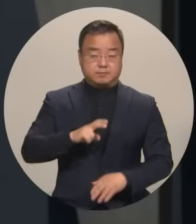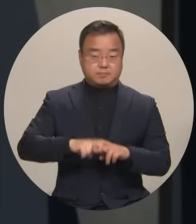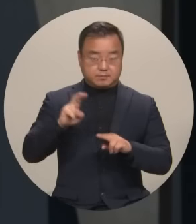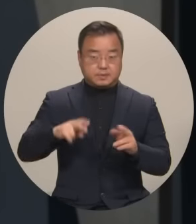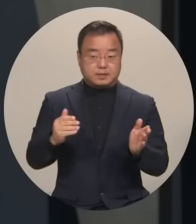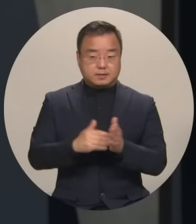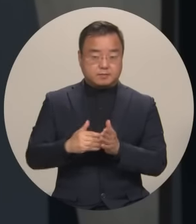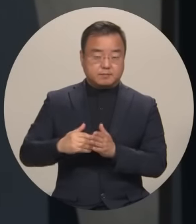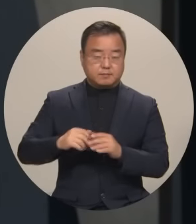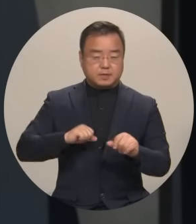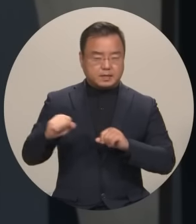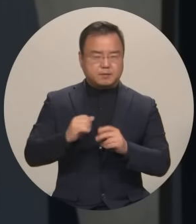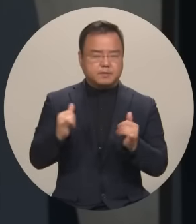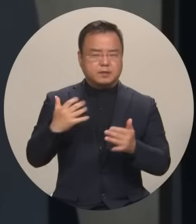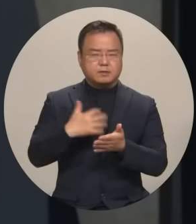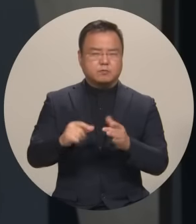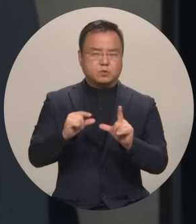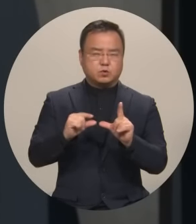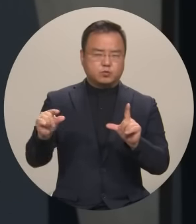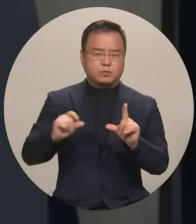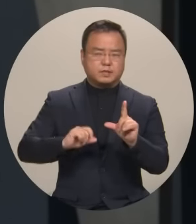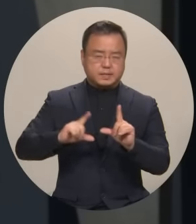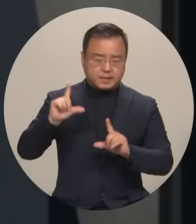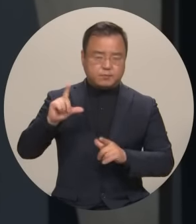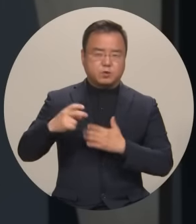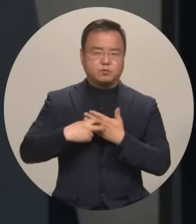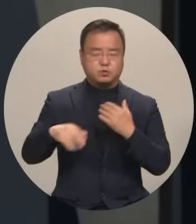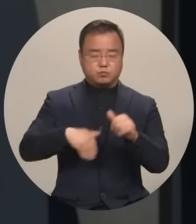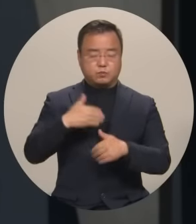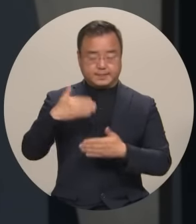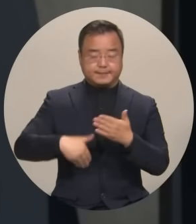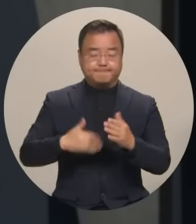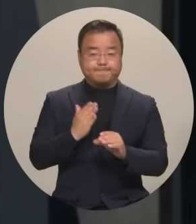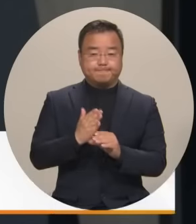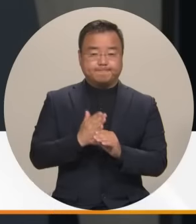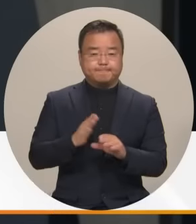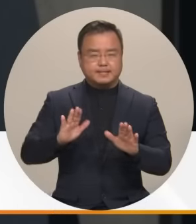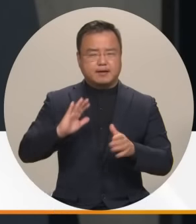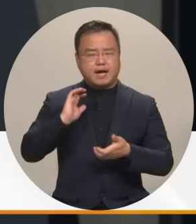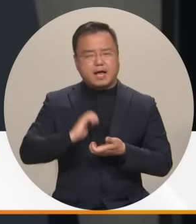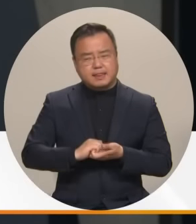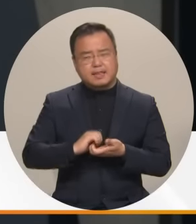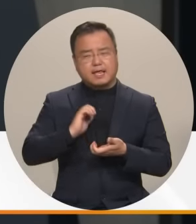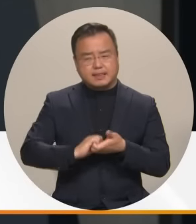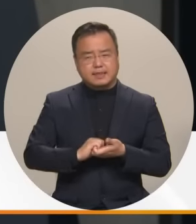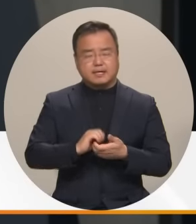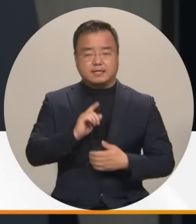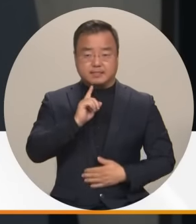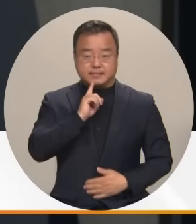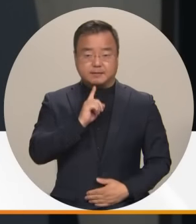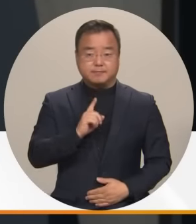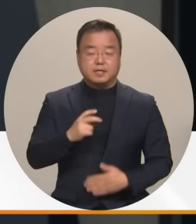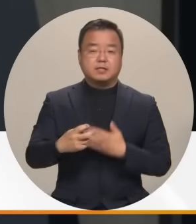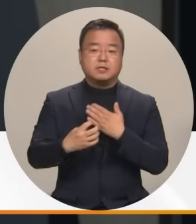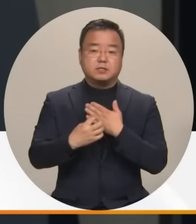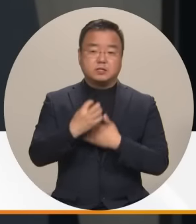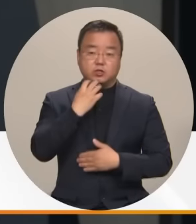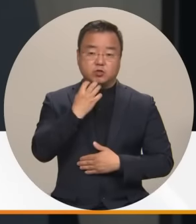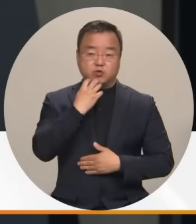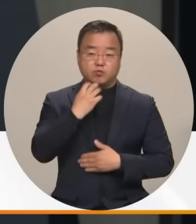감행한 교수들은 소수이고 대부분은 아직 의료 현장을 지키고 있습니다 하지만 이제는 한계라는 입장인데요 서울대 의대 병원